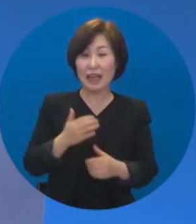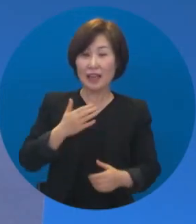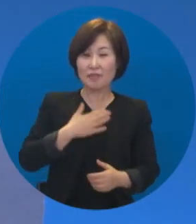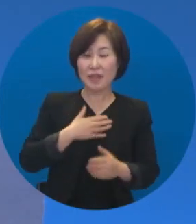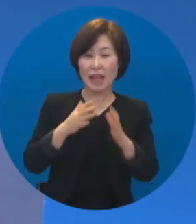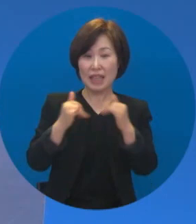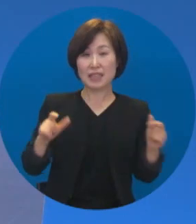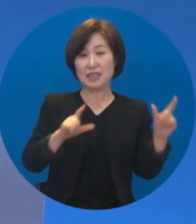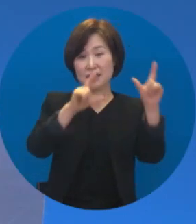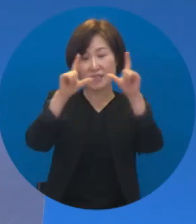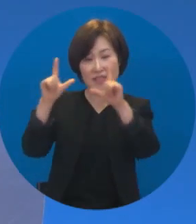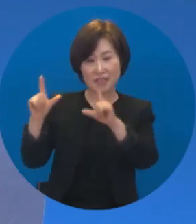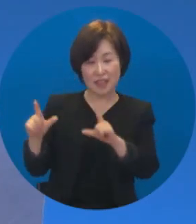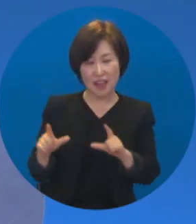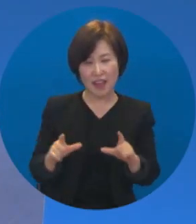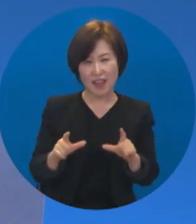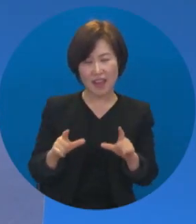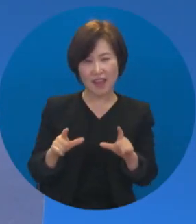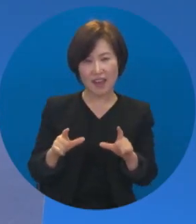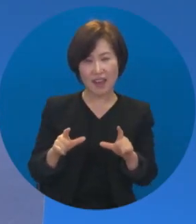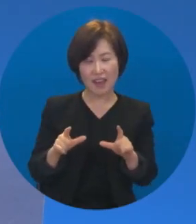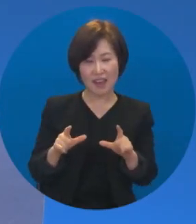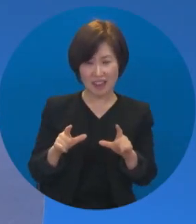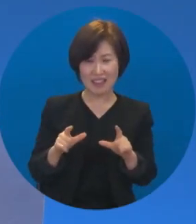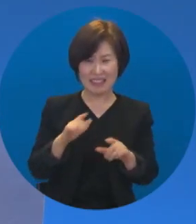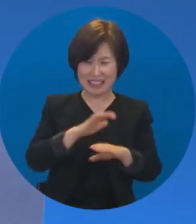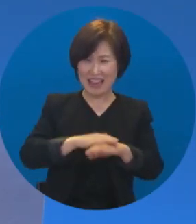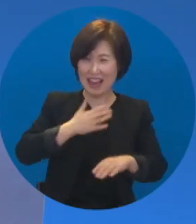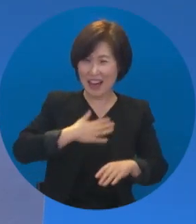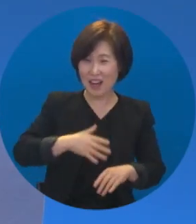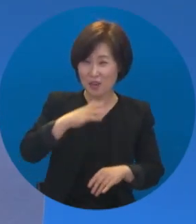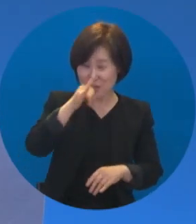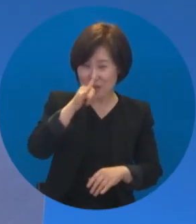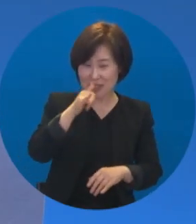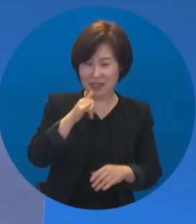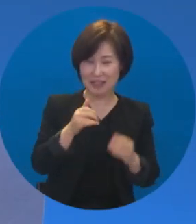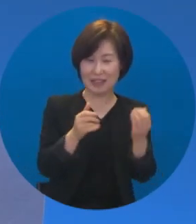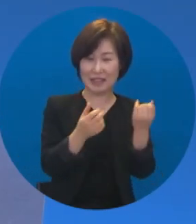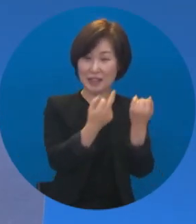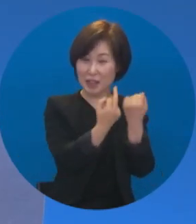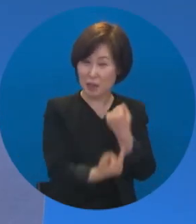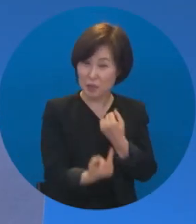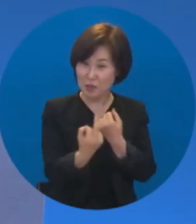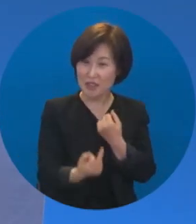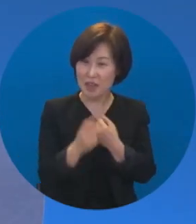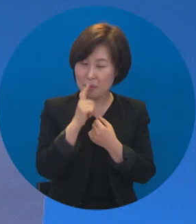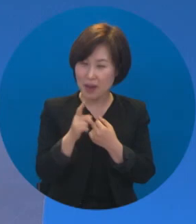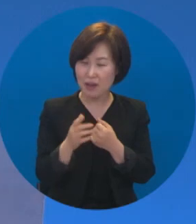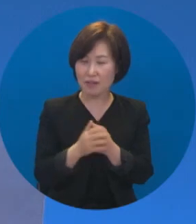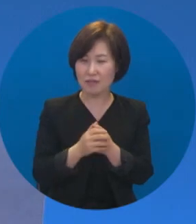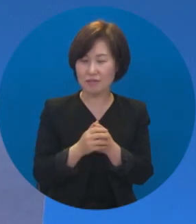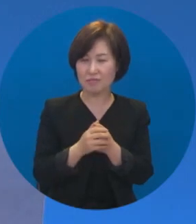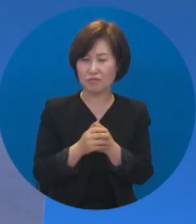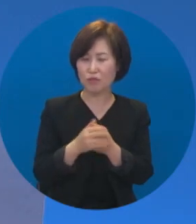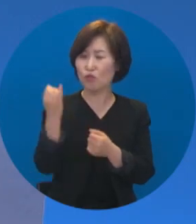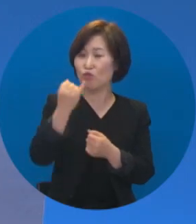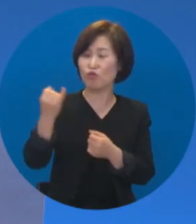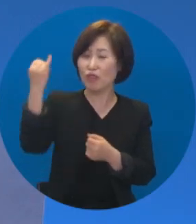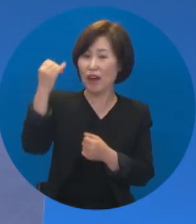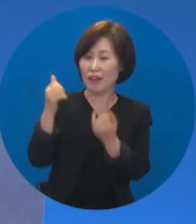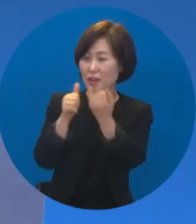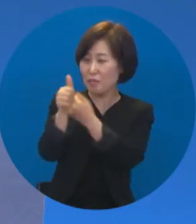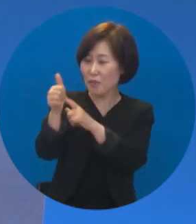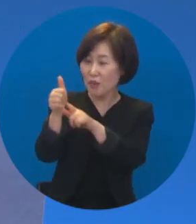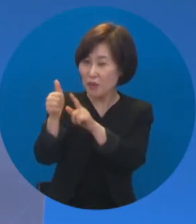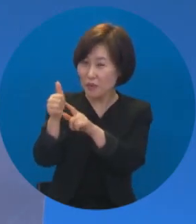인생의 풍경을 가장 많이 공유한 제 남동생은 저희 남편을 이렇게 표현했어요. 누나에게 매형이란 누나가 이전에